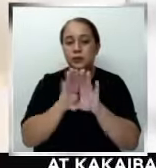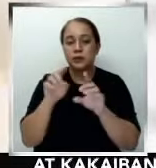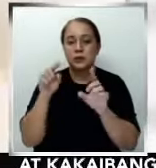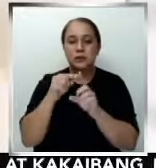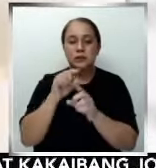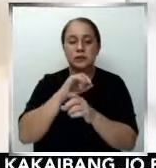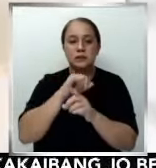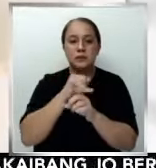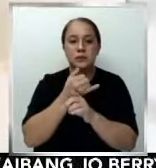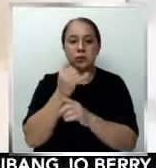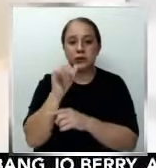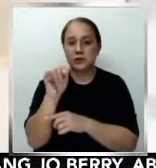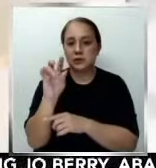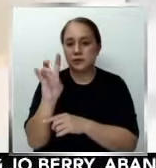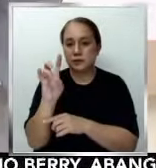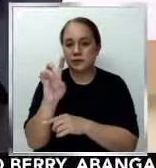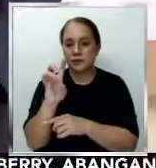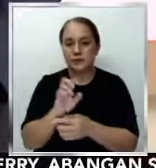17.